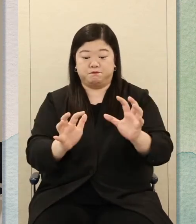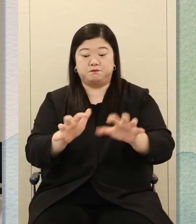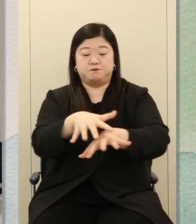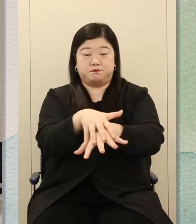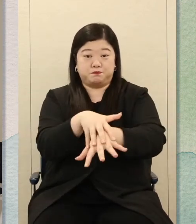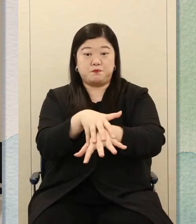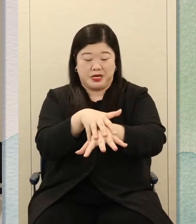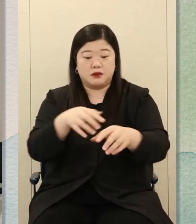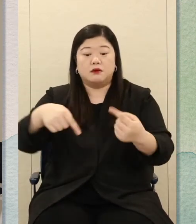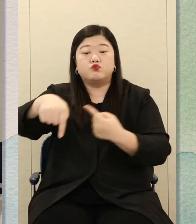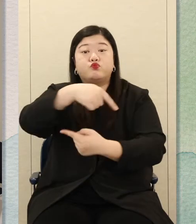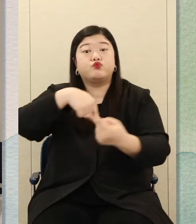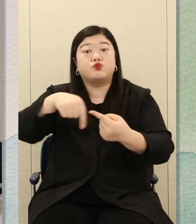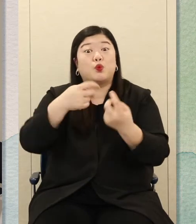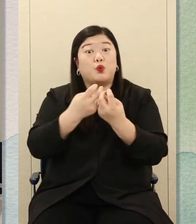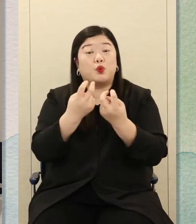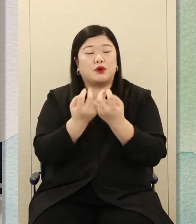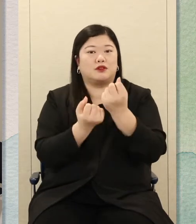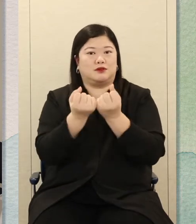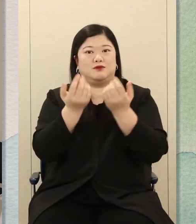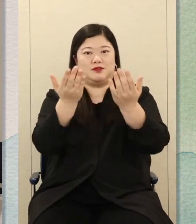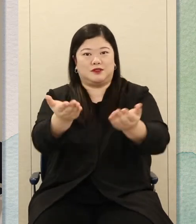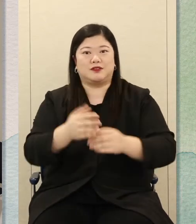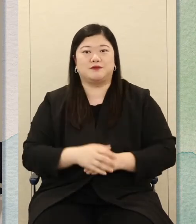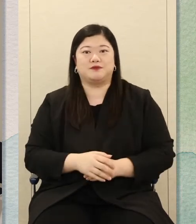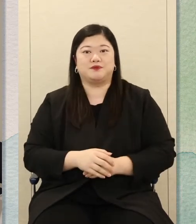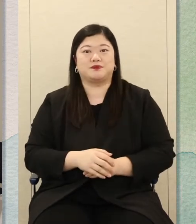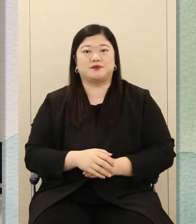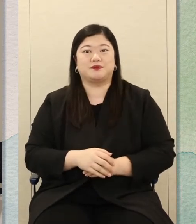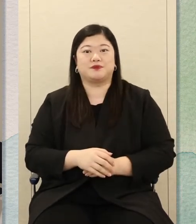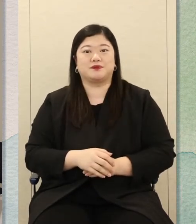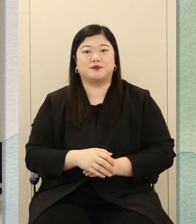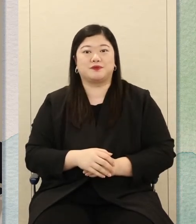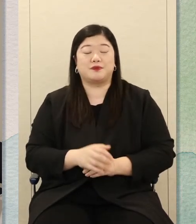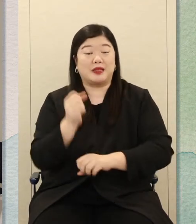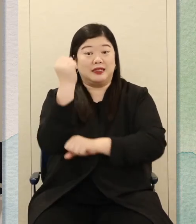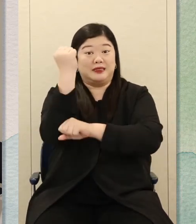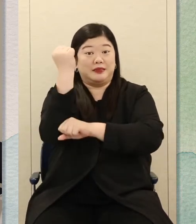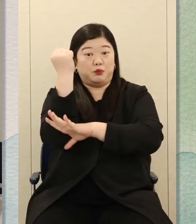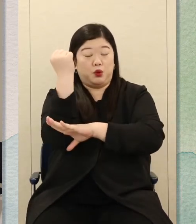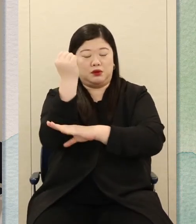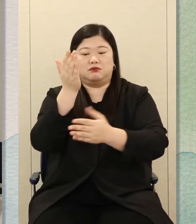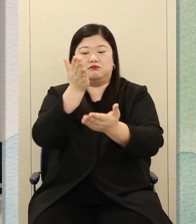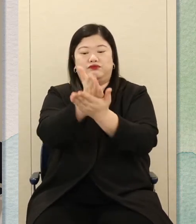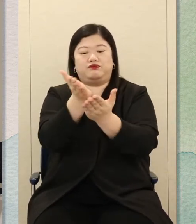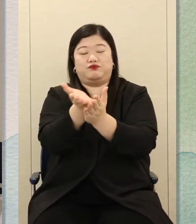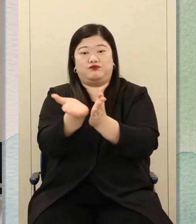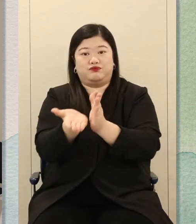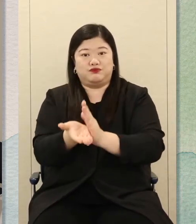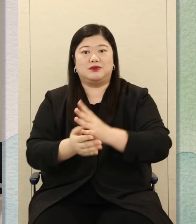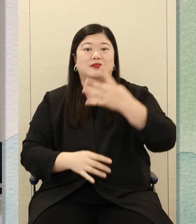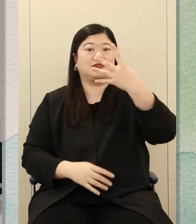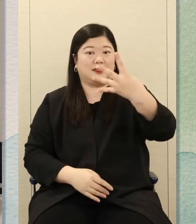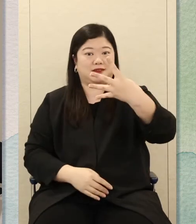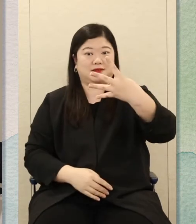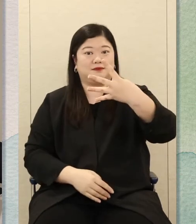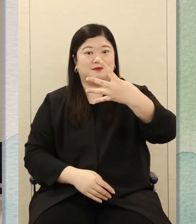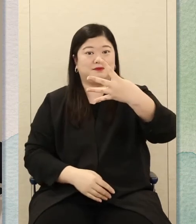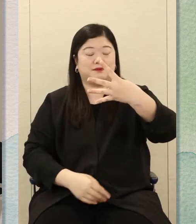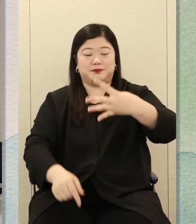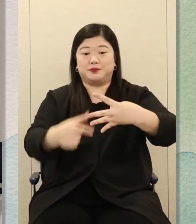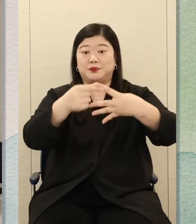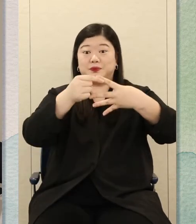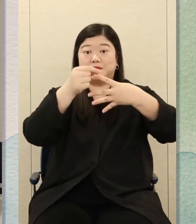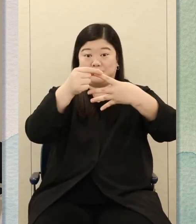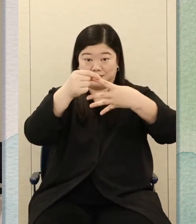짧게 말씀드리겠습니다. 예, 독서 공동체는 기본적으로 예, 4가지 구성 원리를 가지고 있는데요. 첫 번째,